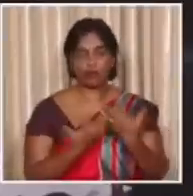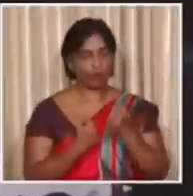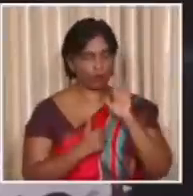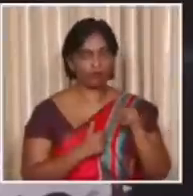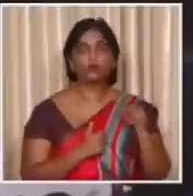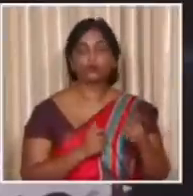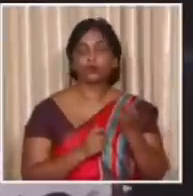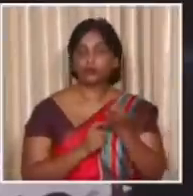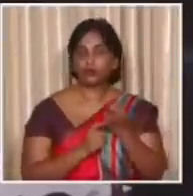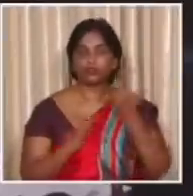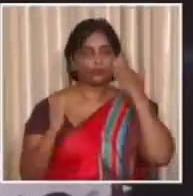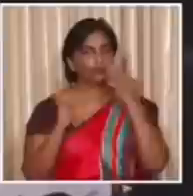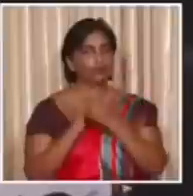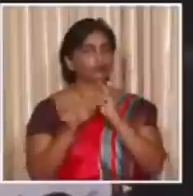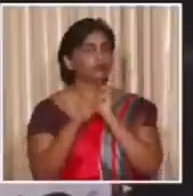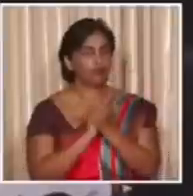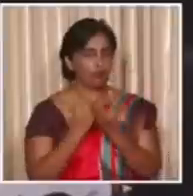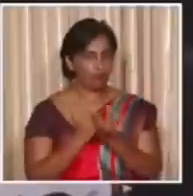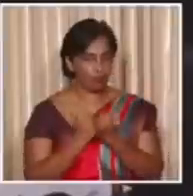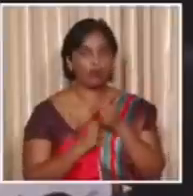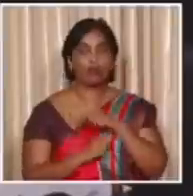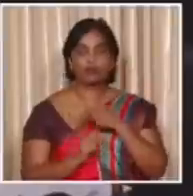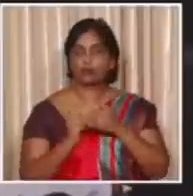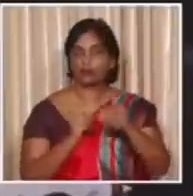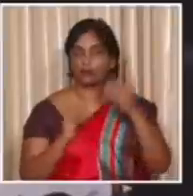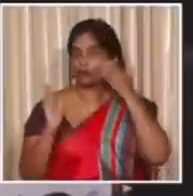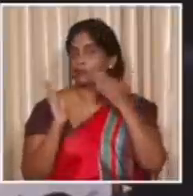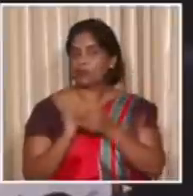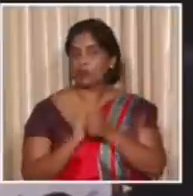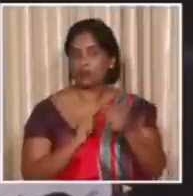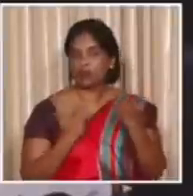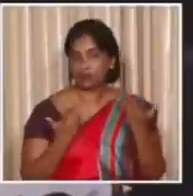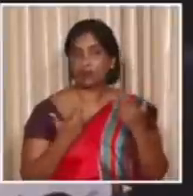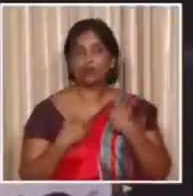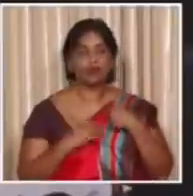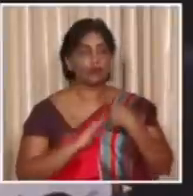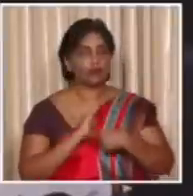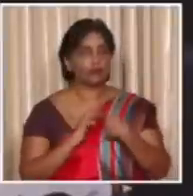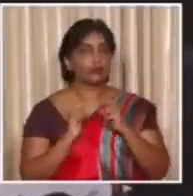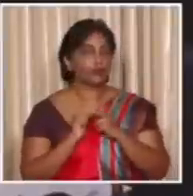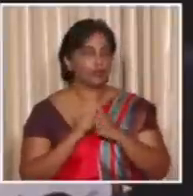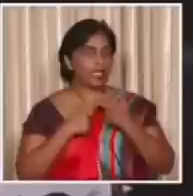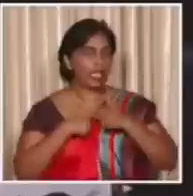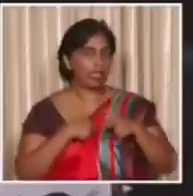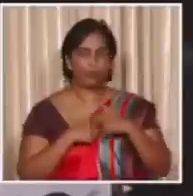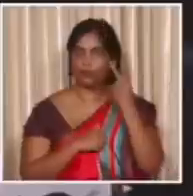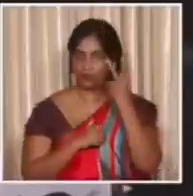තිබෙන්නේ ආර්ථික දේහේ පරිවර්තනයක් අපිට ඕන අද සිදු වී තිබෙන තත්ත්වය මොකද්ද අපේ රටේ මේ අර්බුදයට හේතු දෙකක්